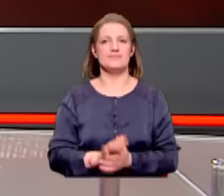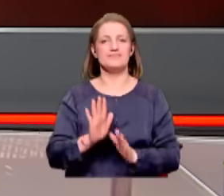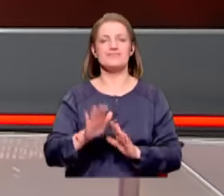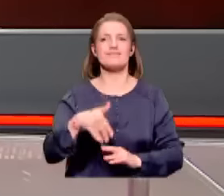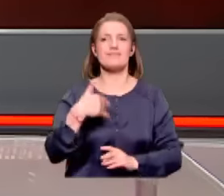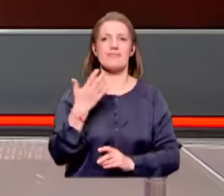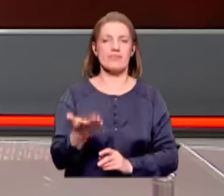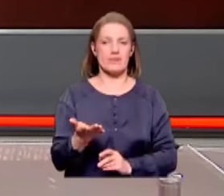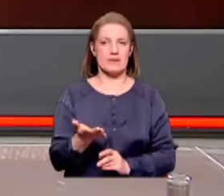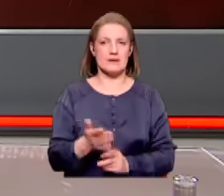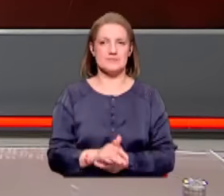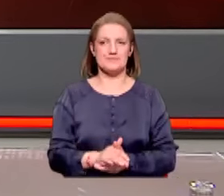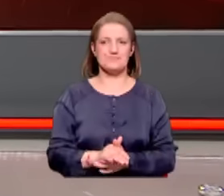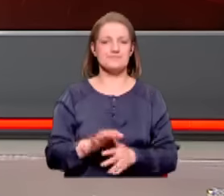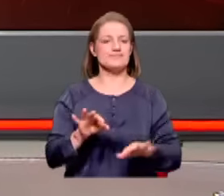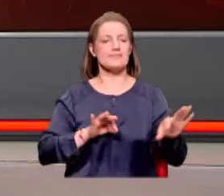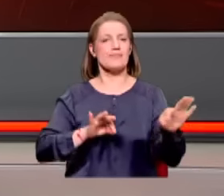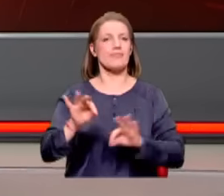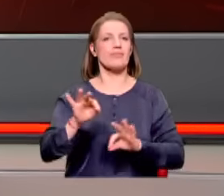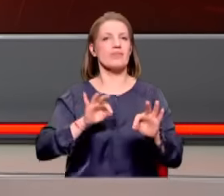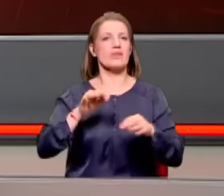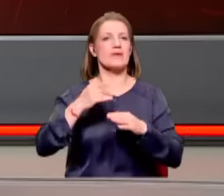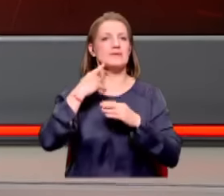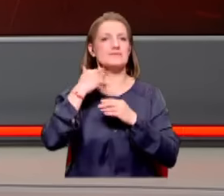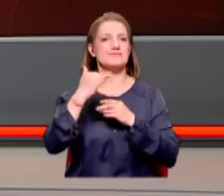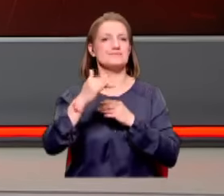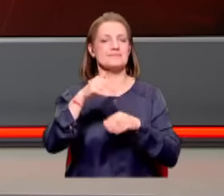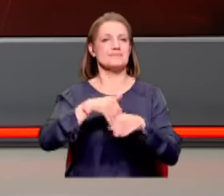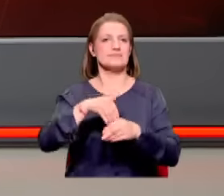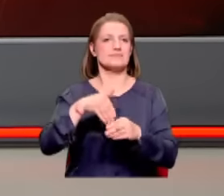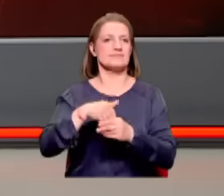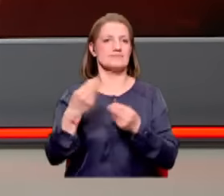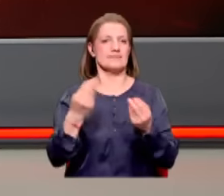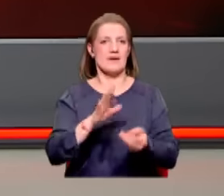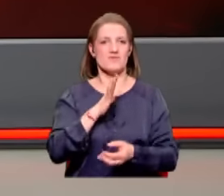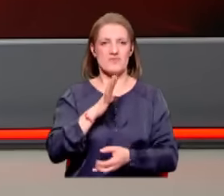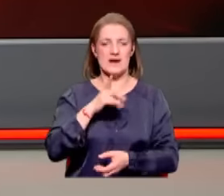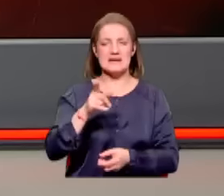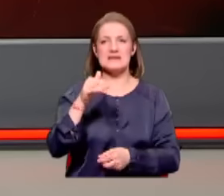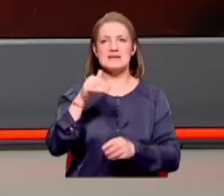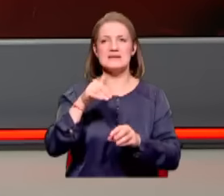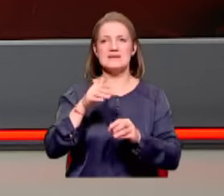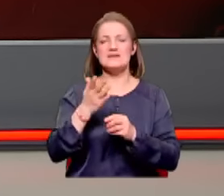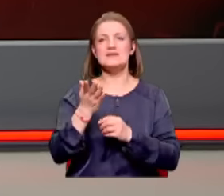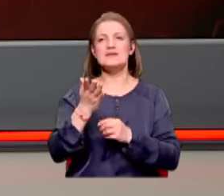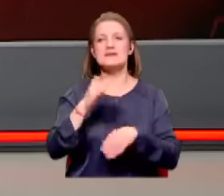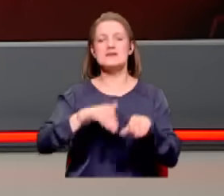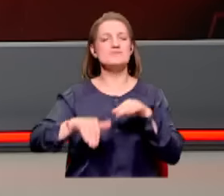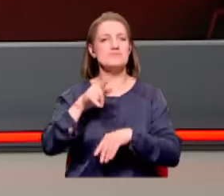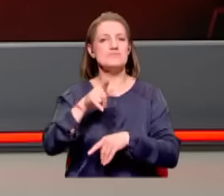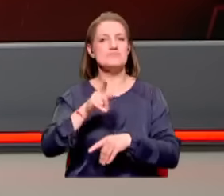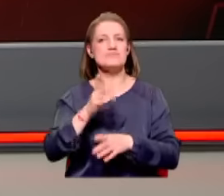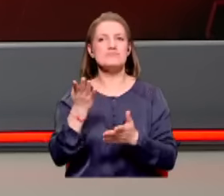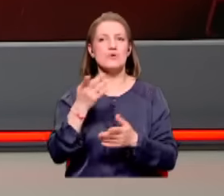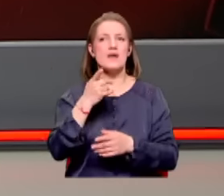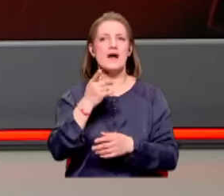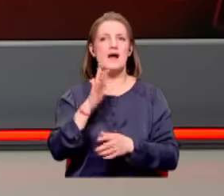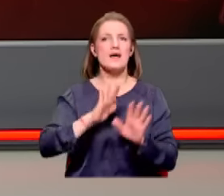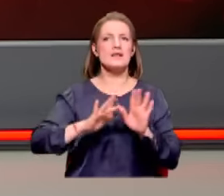Sonra stratejik seçmenler var tabii. Yani seçmen entrika yaparsa işte ona demokrasi